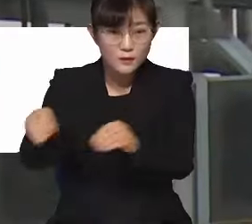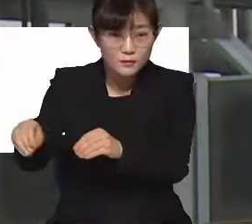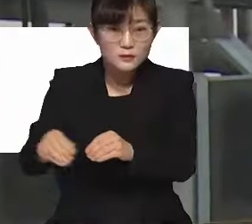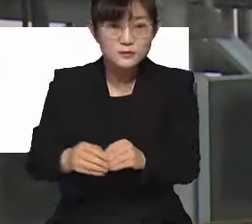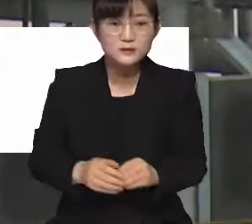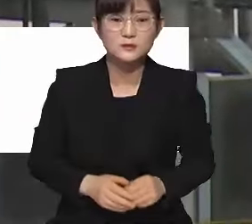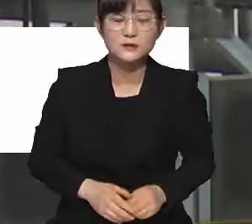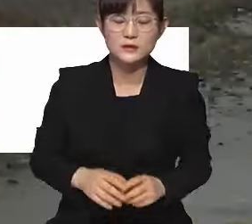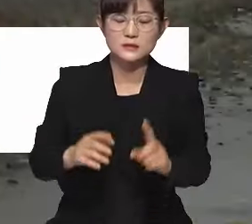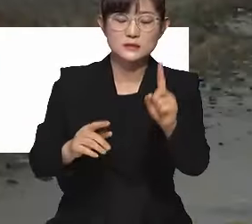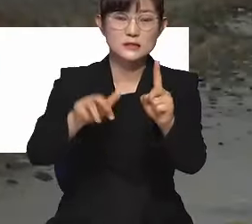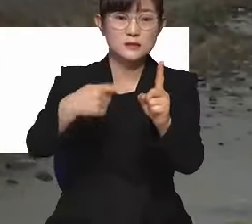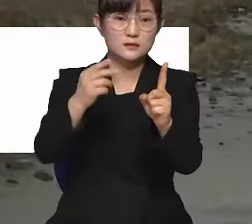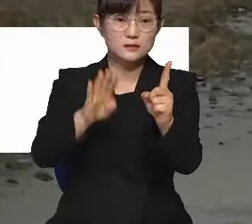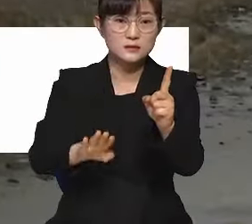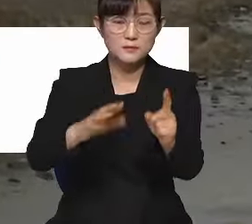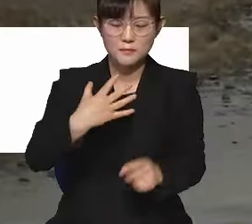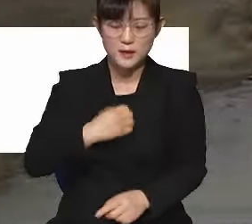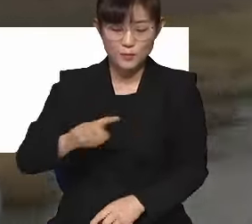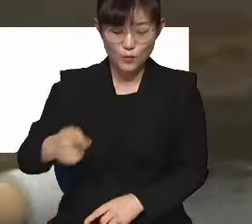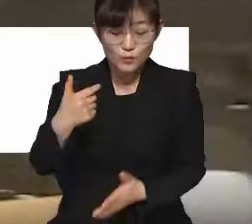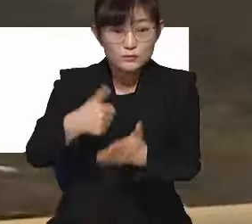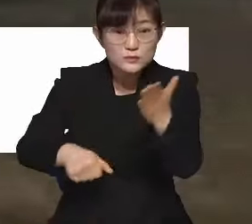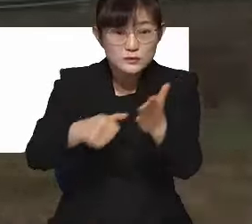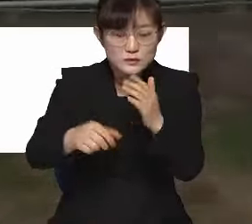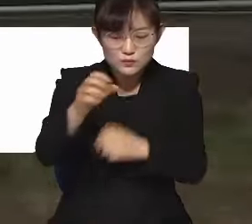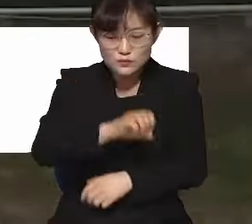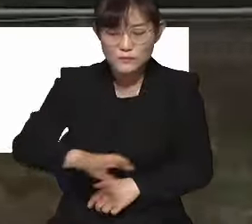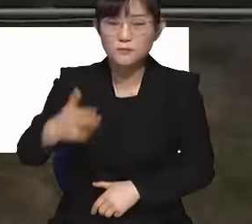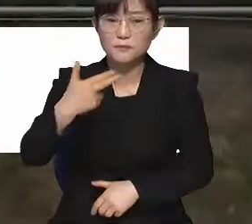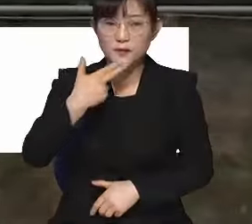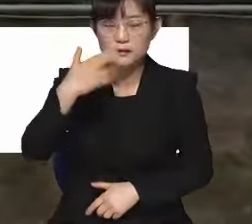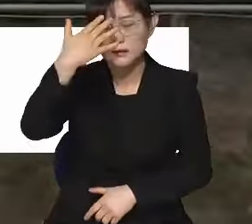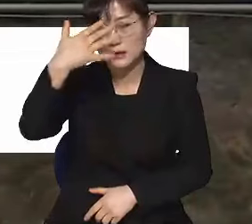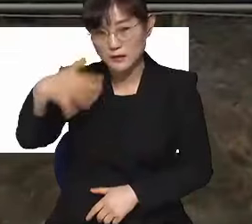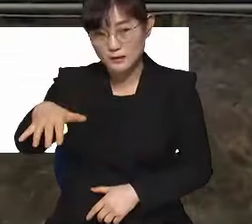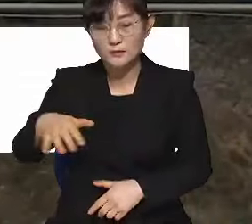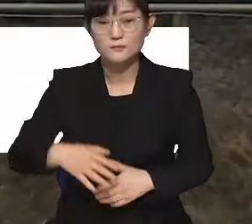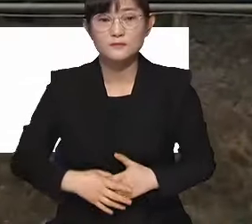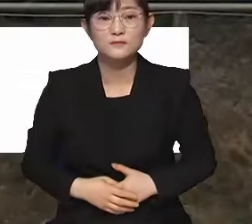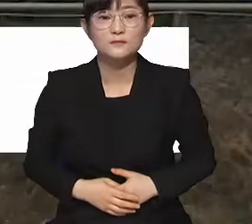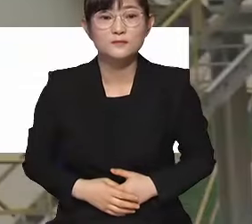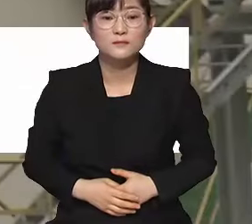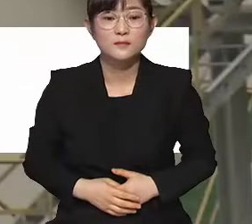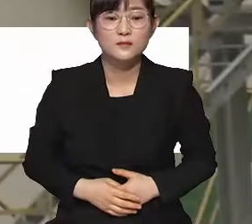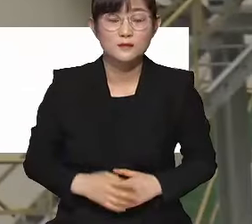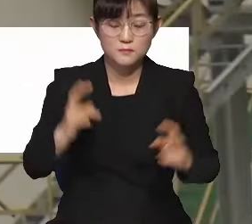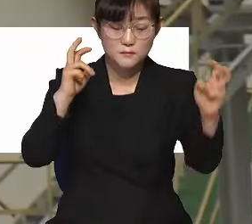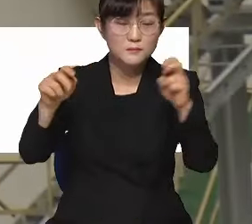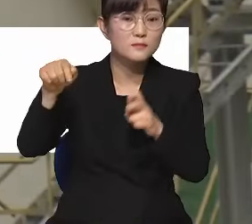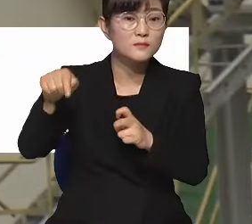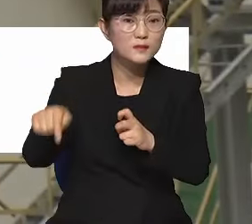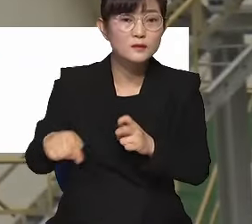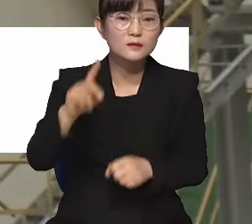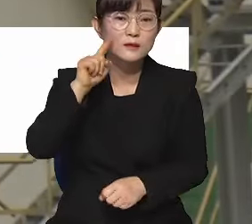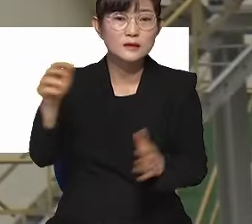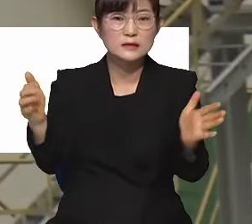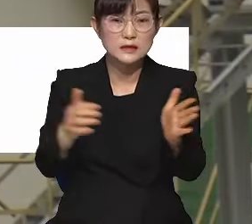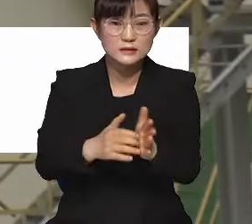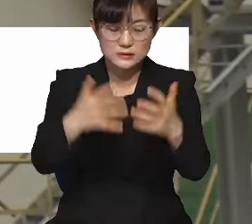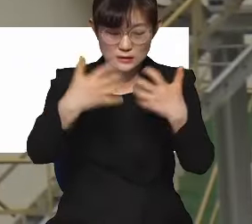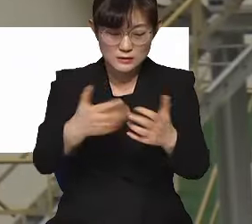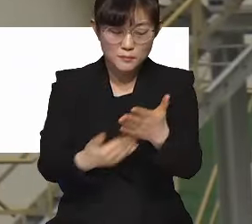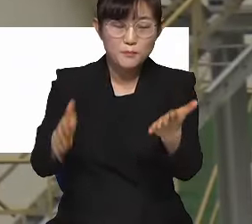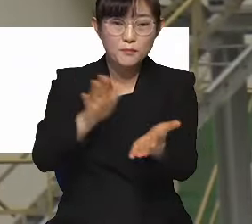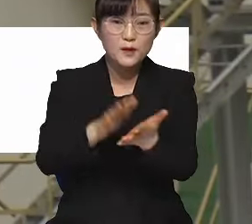다행히 1급 발암물질로 분류되는 질소산화물은 유출되지 않은 것으로 확인됐습니다. TKG 휴켐스는 내일까지 설비를